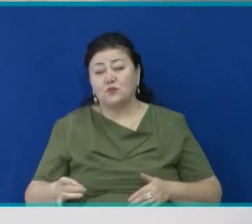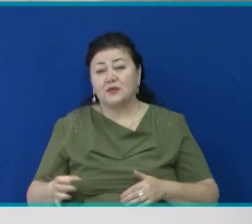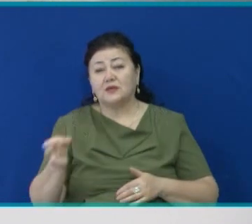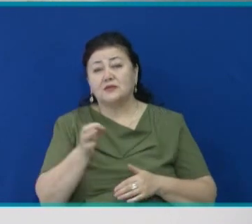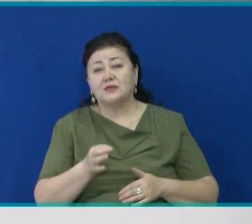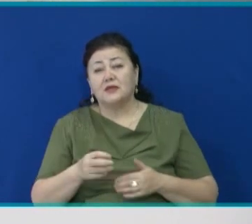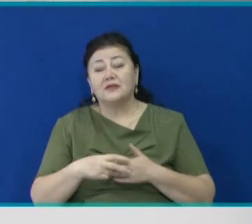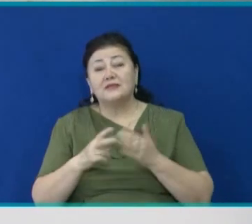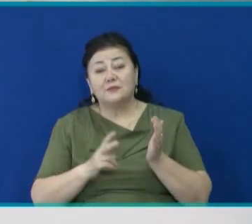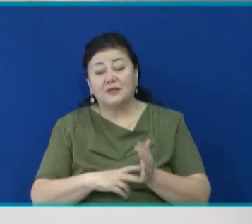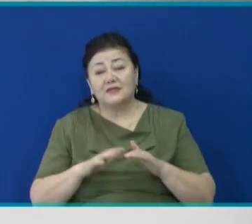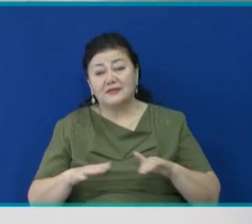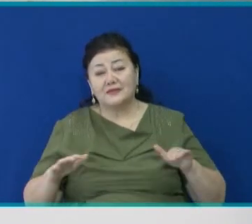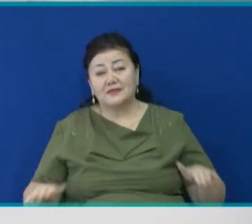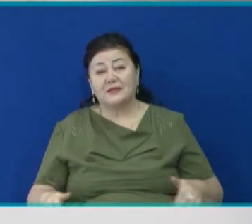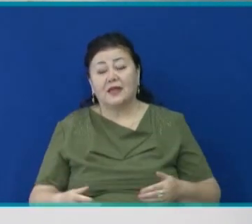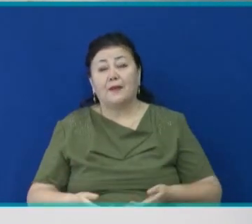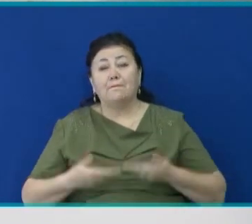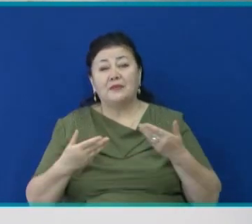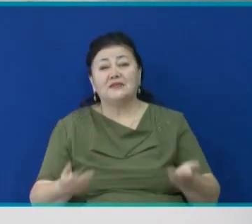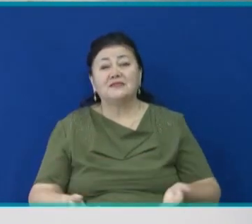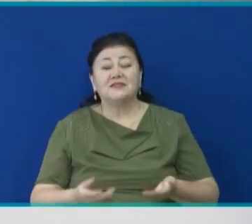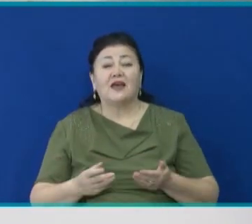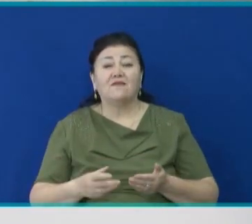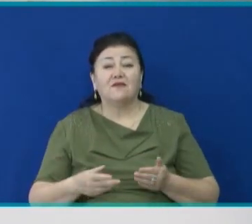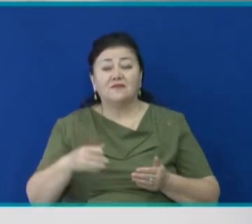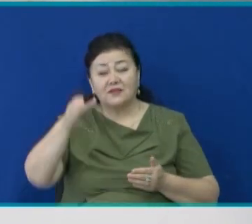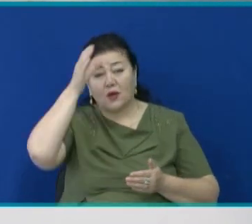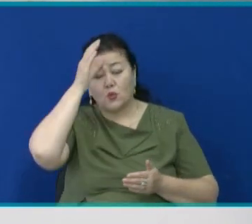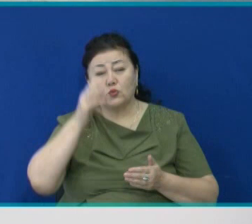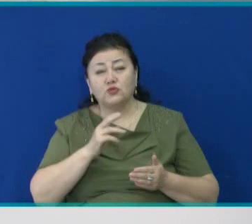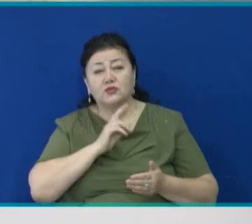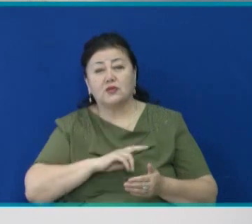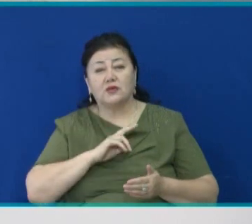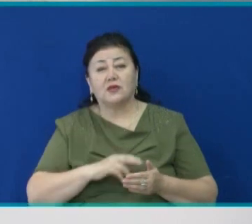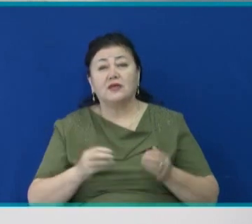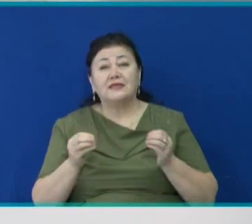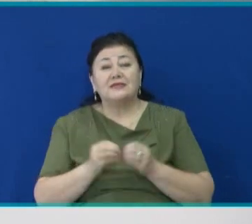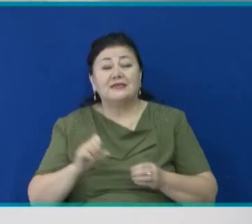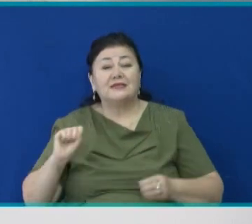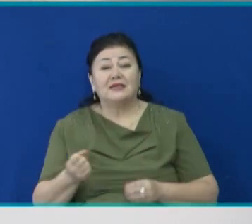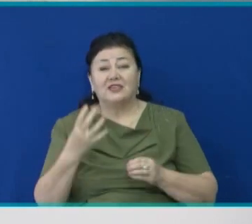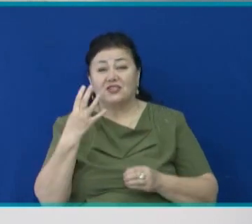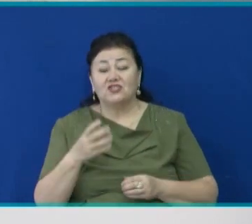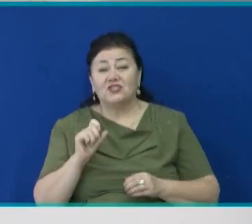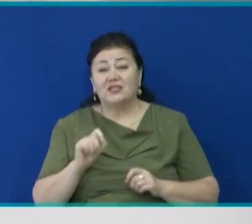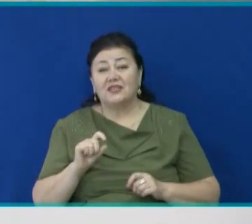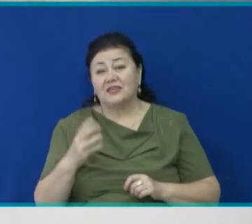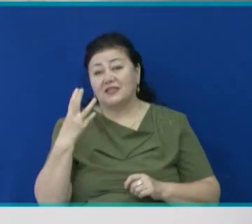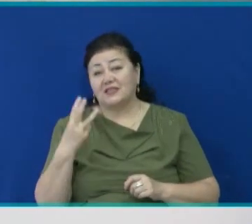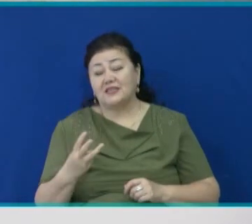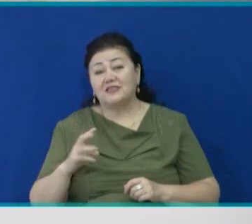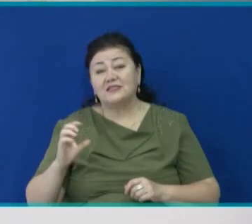Абай 17 школьников, представив 13 научных проектов и завоевав 10 наград, а именно 4 золотые, 3 серебряные,